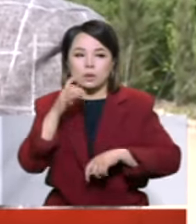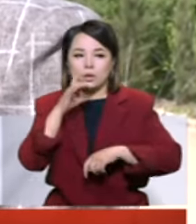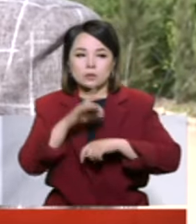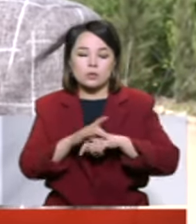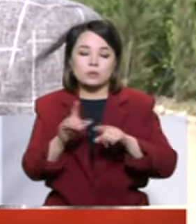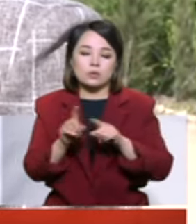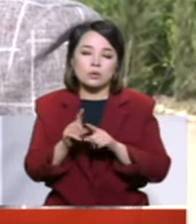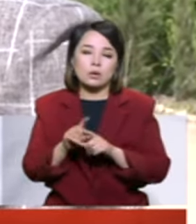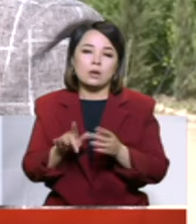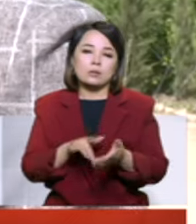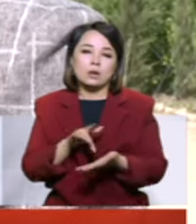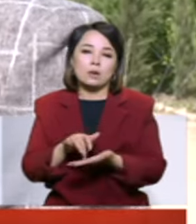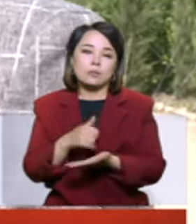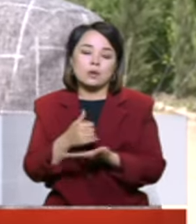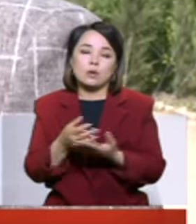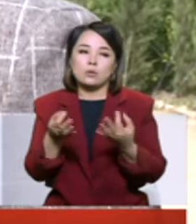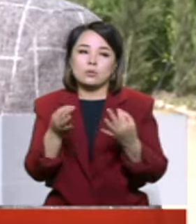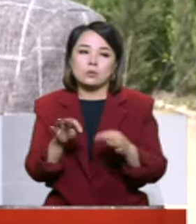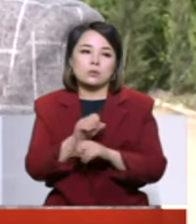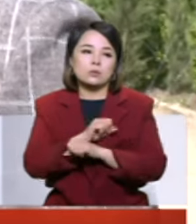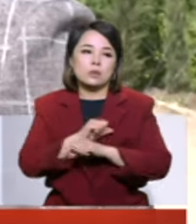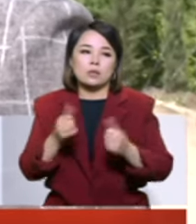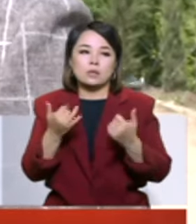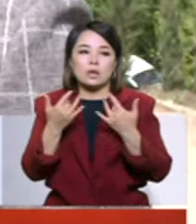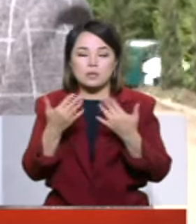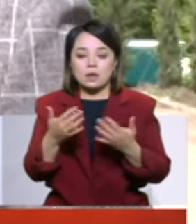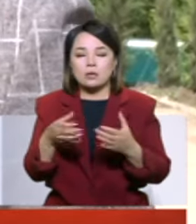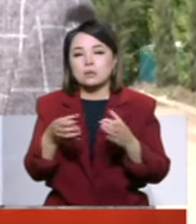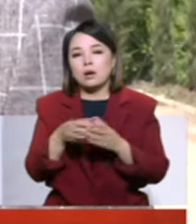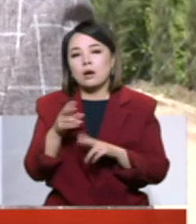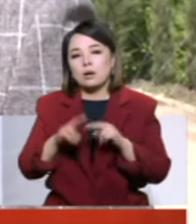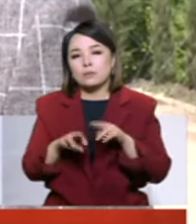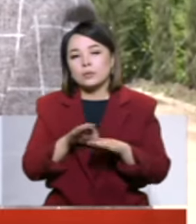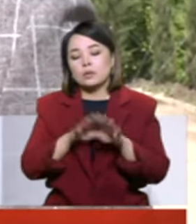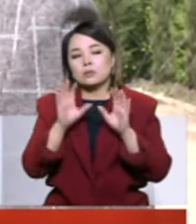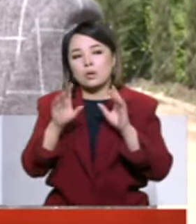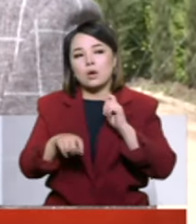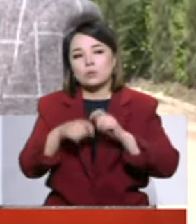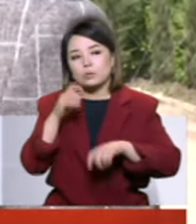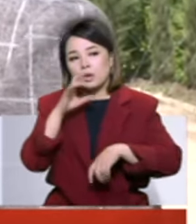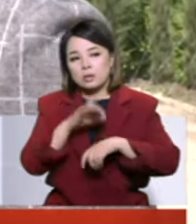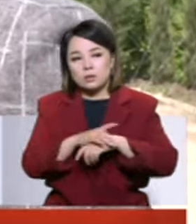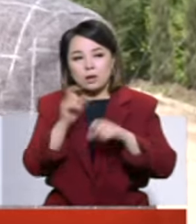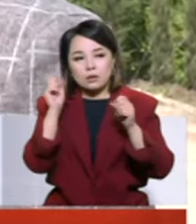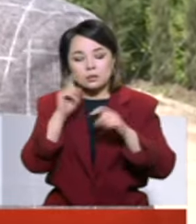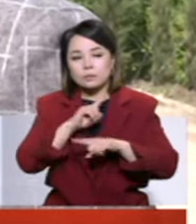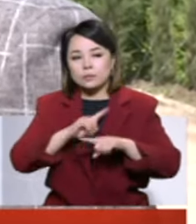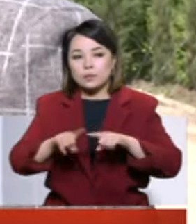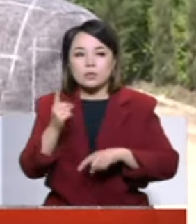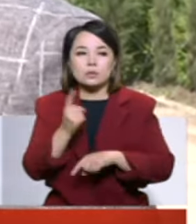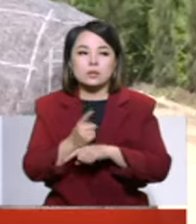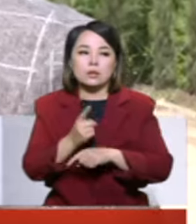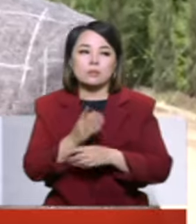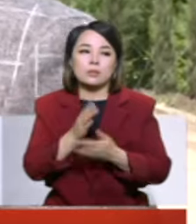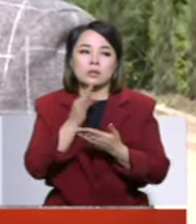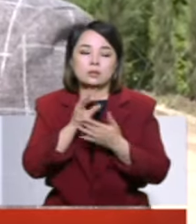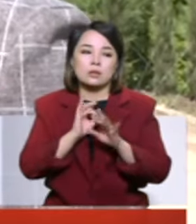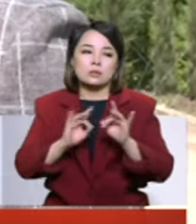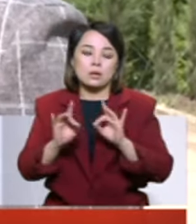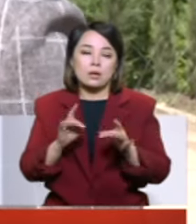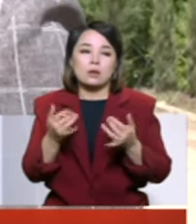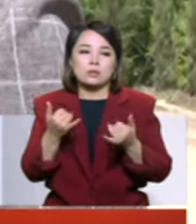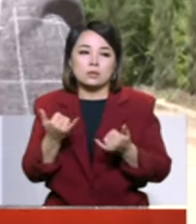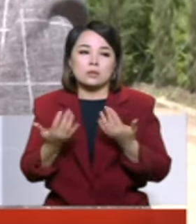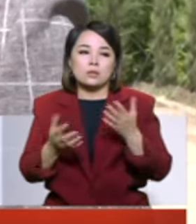құрылысы басқармасы мен әкімдік рұқсат бермеуі керек. Талап бойынша мердігер компаниядан заң бұзушылық анықталса, бірден жарнамаға тыйым салынады. Егер жалғаса берсе,